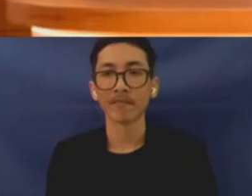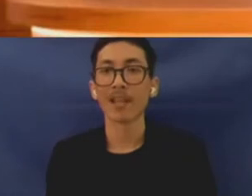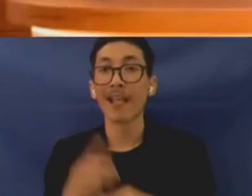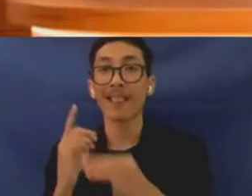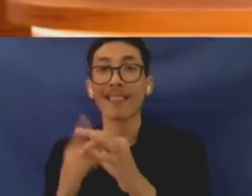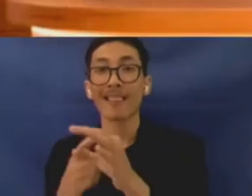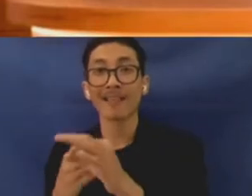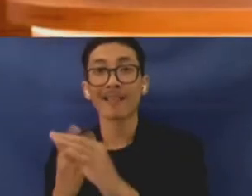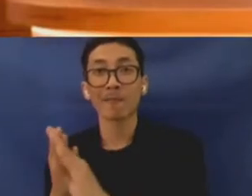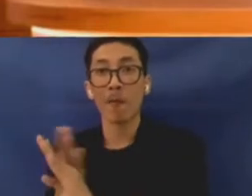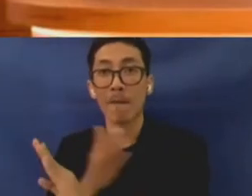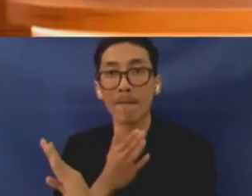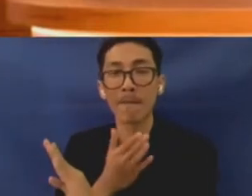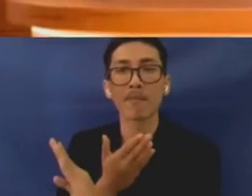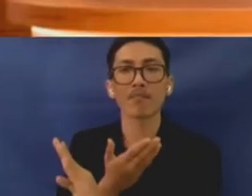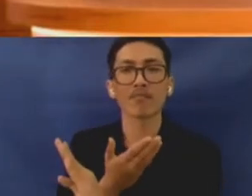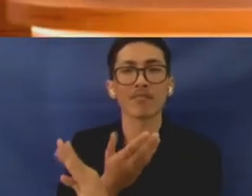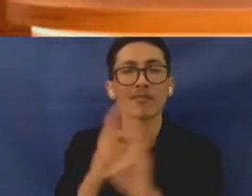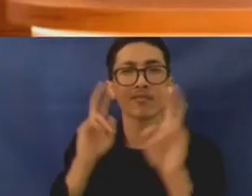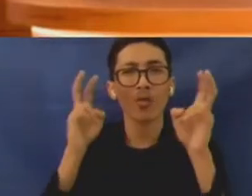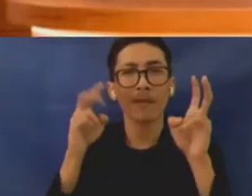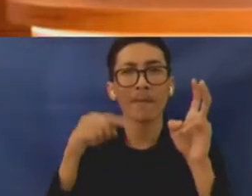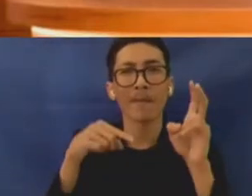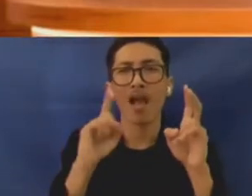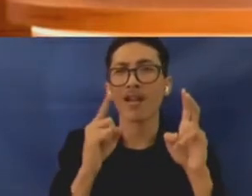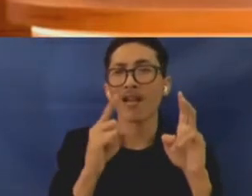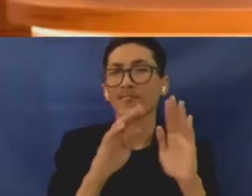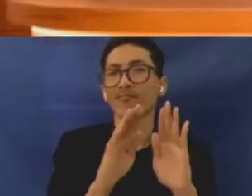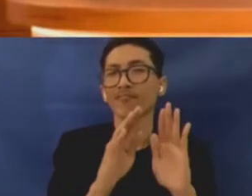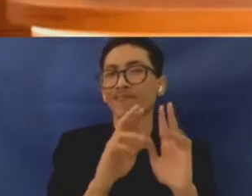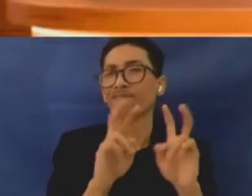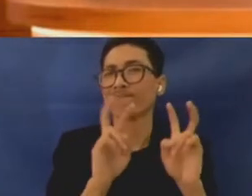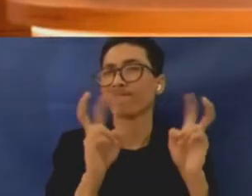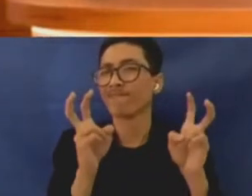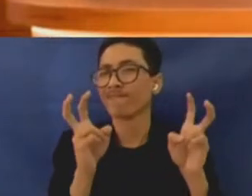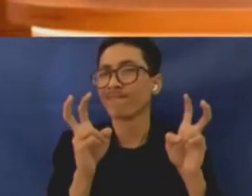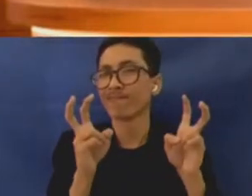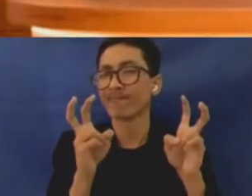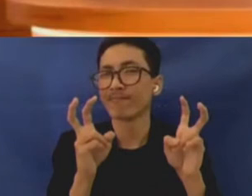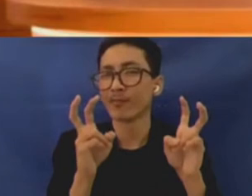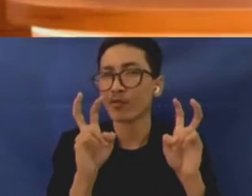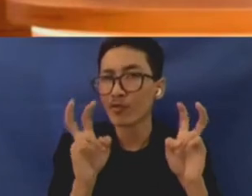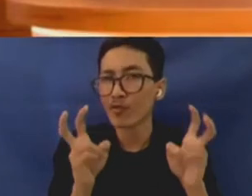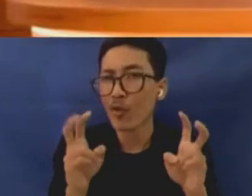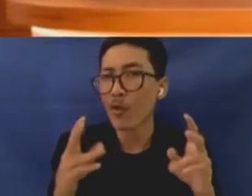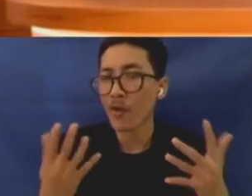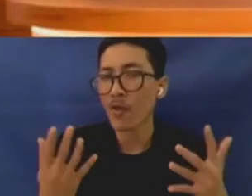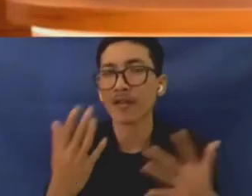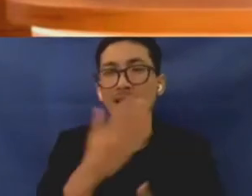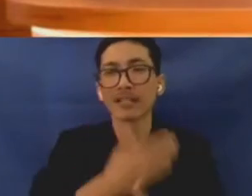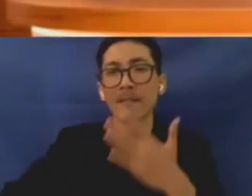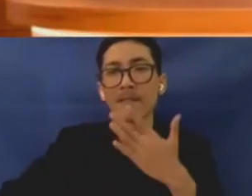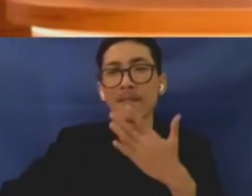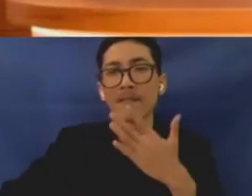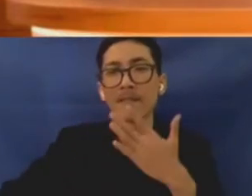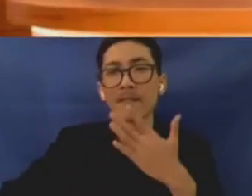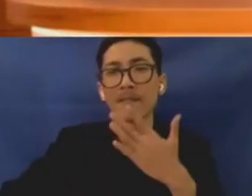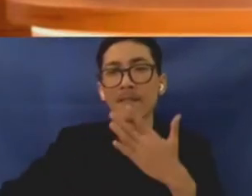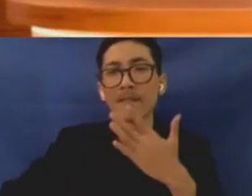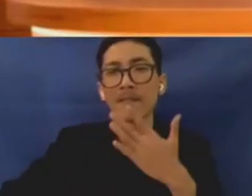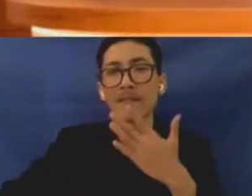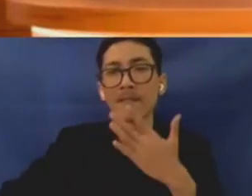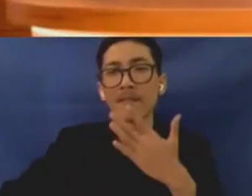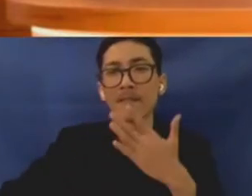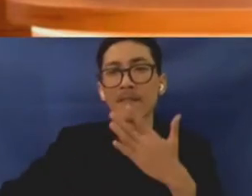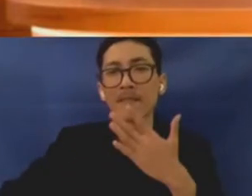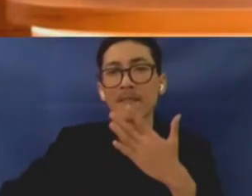refleksi temuan yang ditulis pada laman Ruderman Family Foundation dengan judul Disability on Valentine's Day. Merunut napak tilas